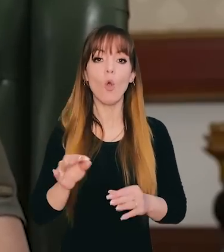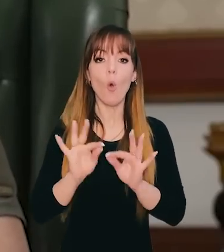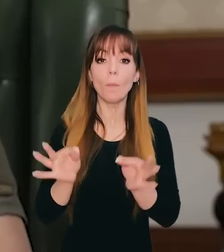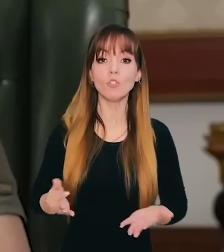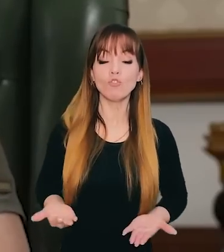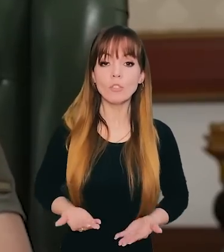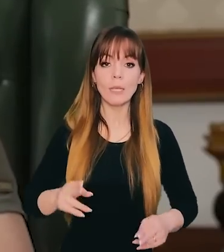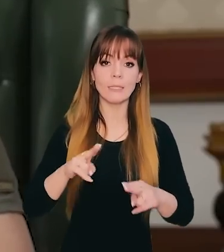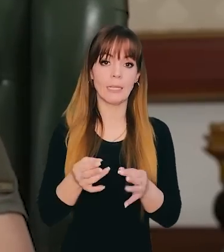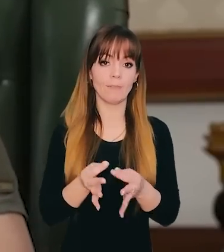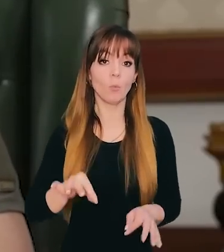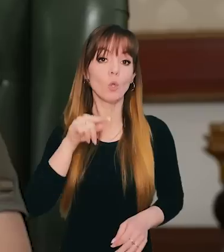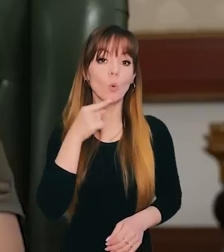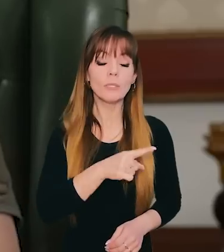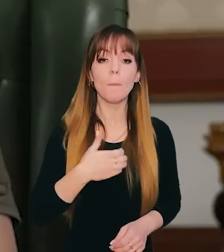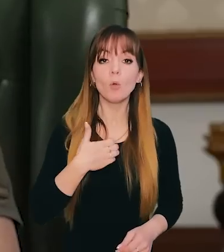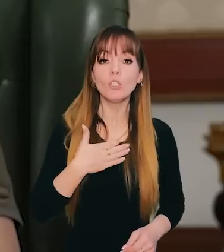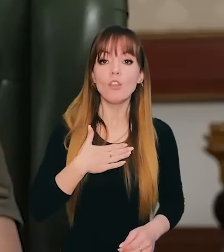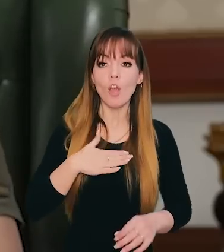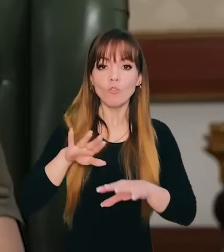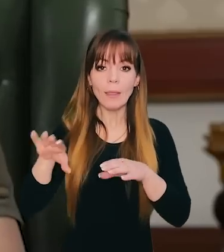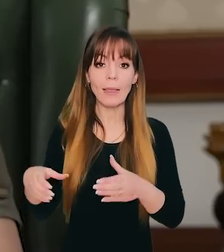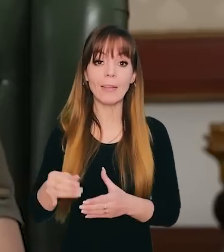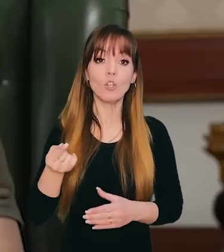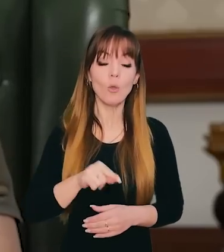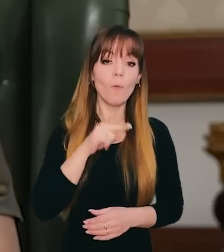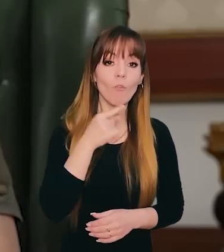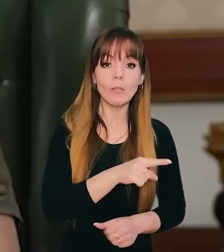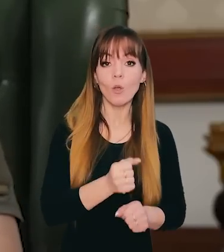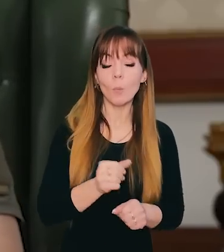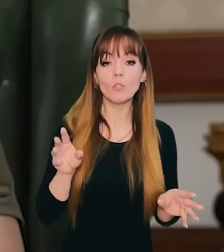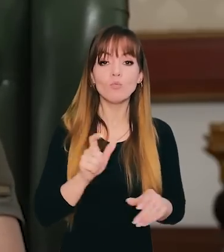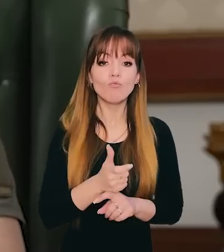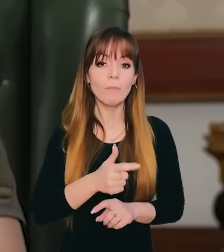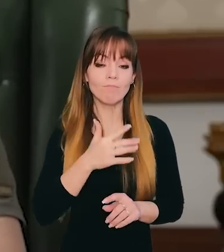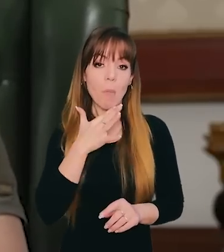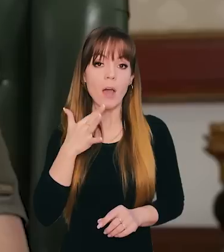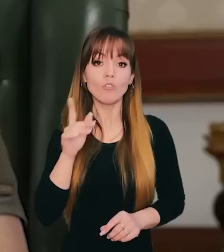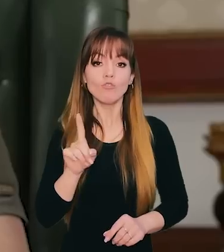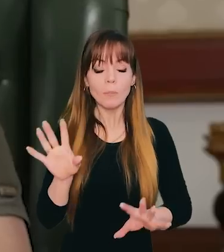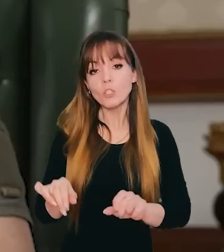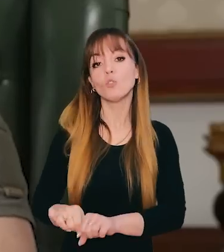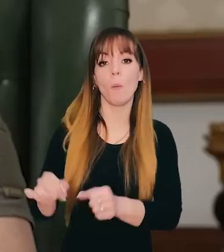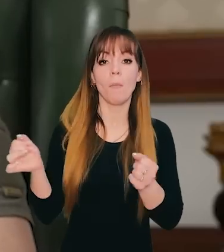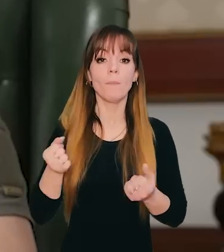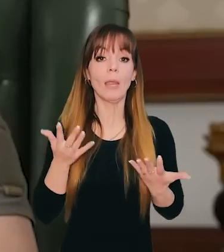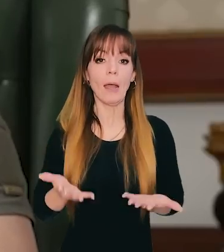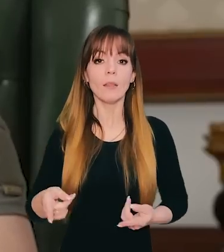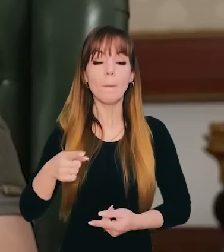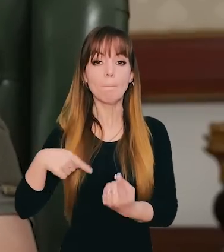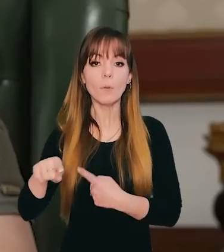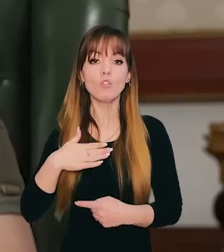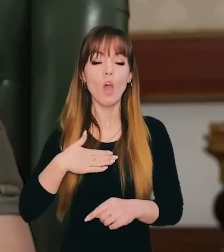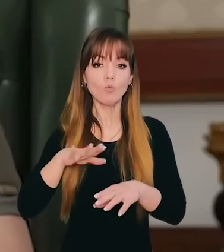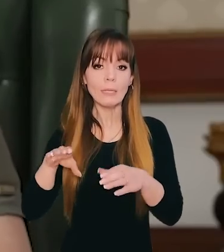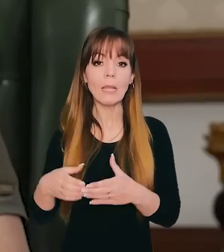образи життя - це Свобода Росія боїться нашої єдності тому вона робить дуже багато щоб її зламати але